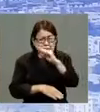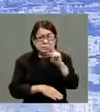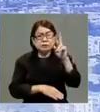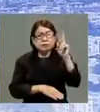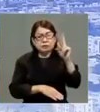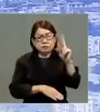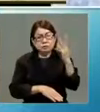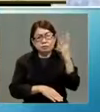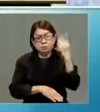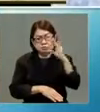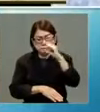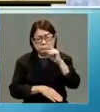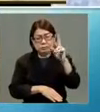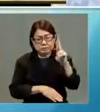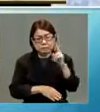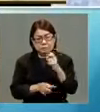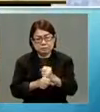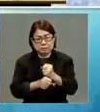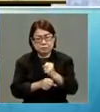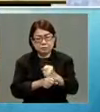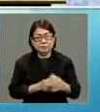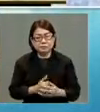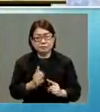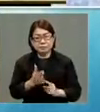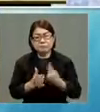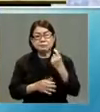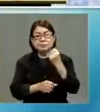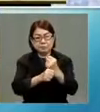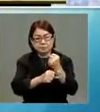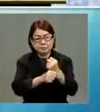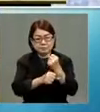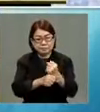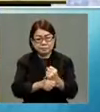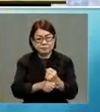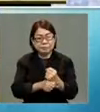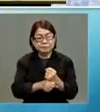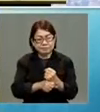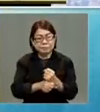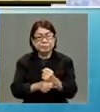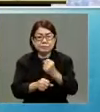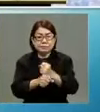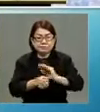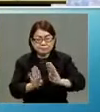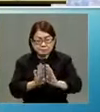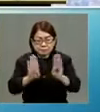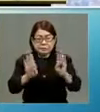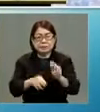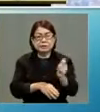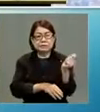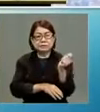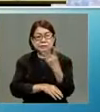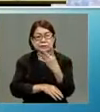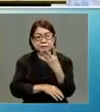ที่ยงคืนนะครับแล้วก็เริ่มดำเนินการมอนิเตอร์ระบบต่างๆครับตั้งแต่ตอน4:00 นะครับ